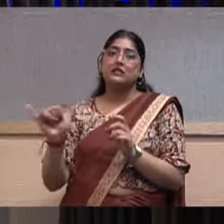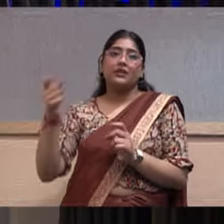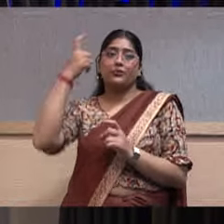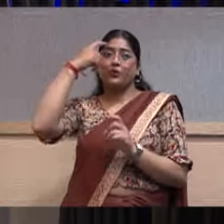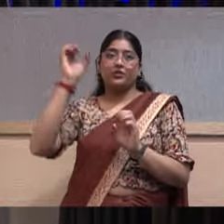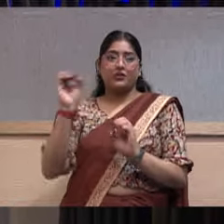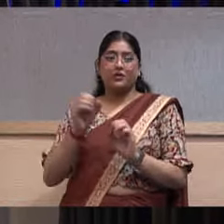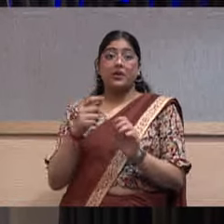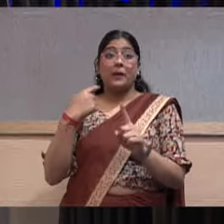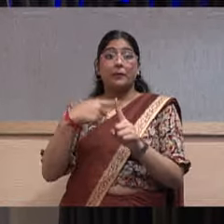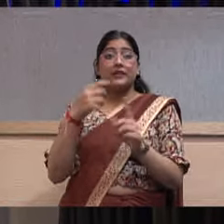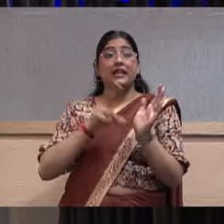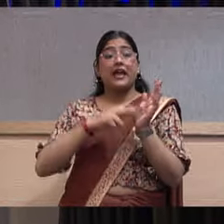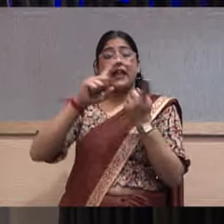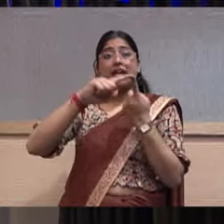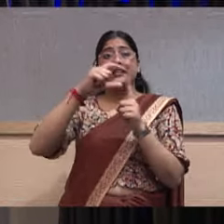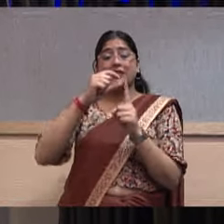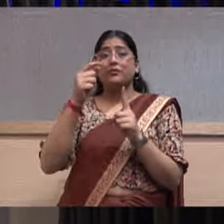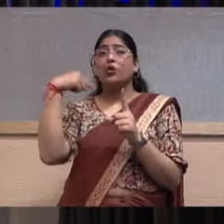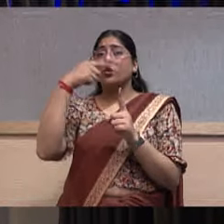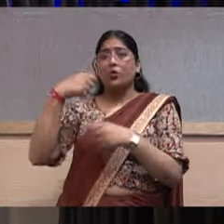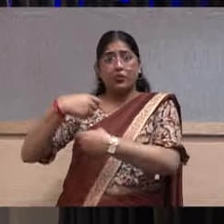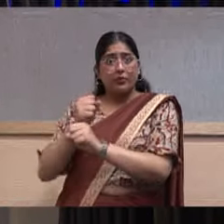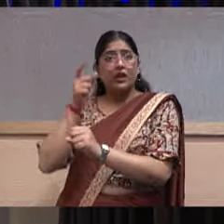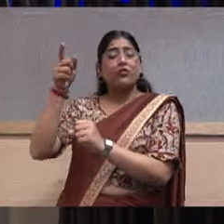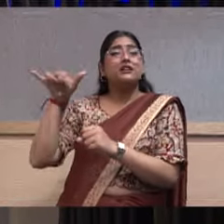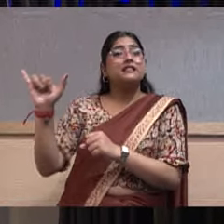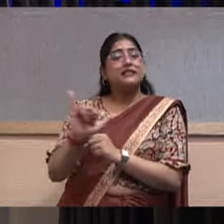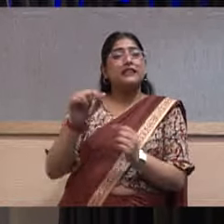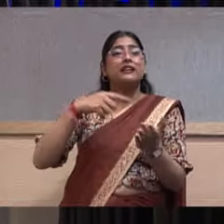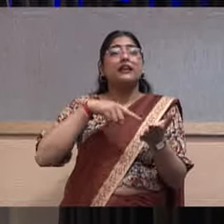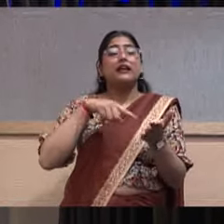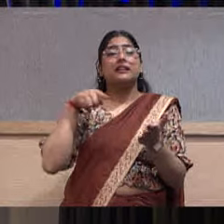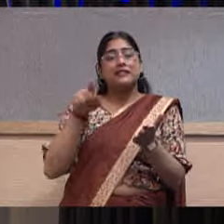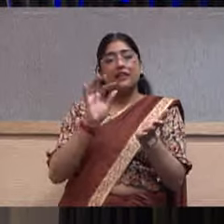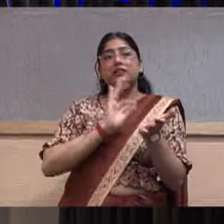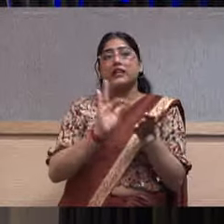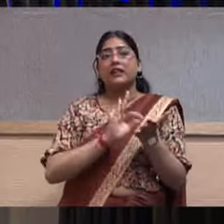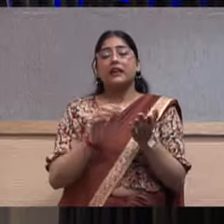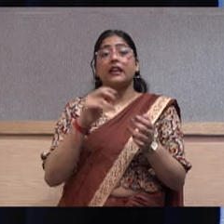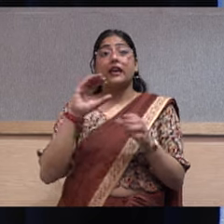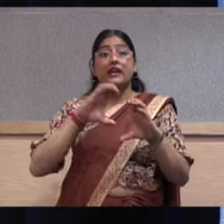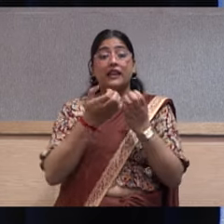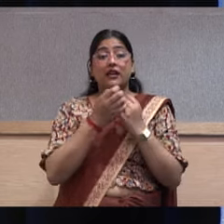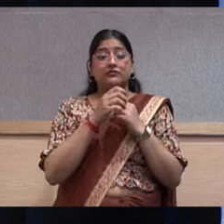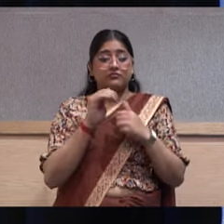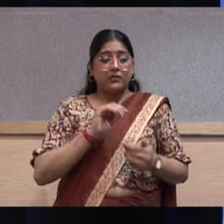जिन लोगों ने बनाई है उन्होंने यही लिखा है इसलिए कहा कि आठवी तक आठवी